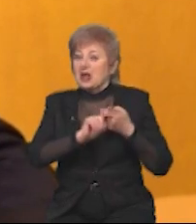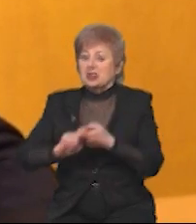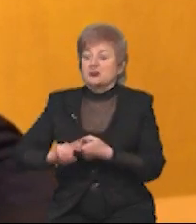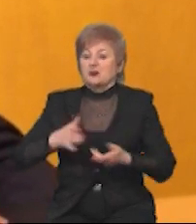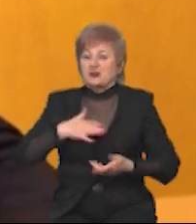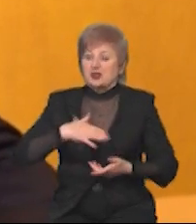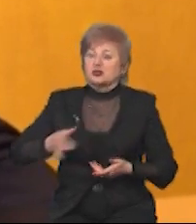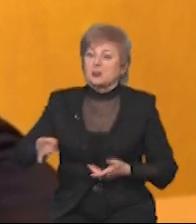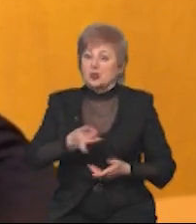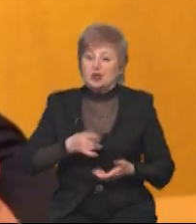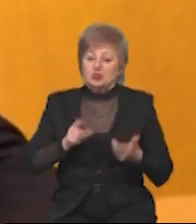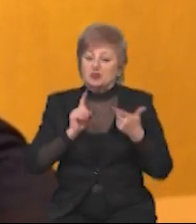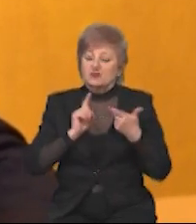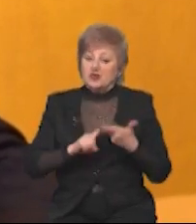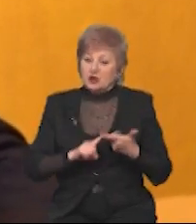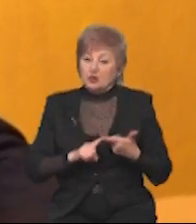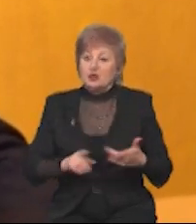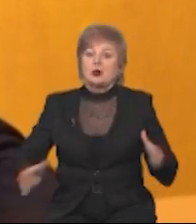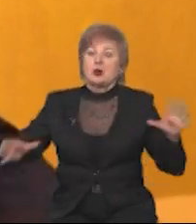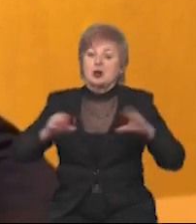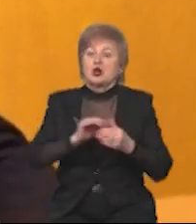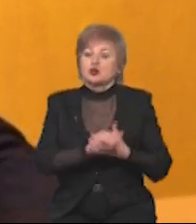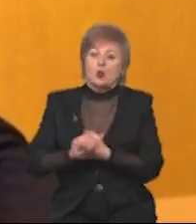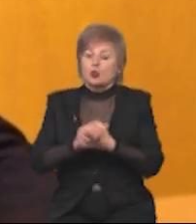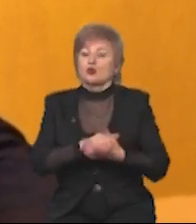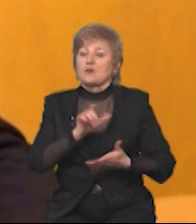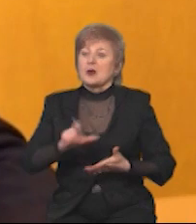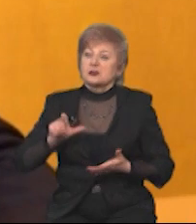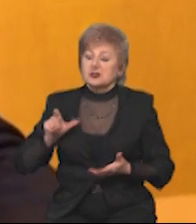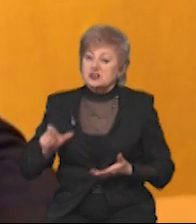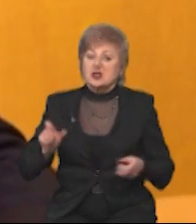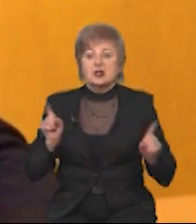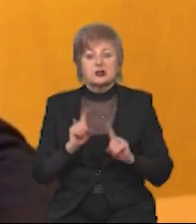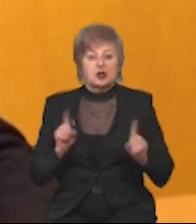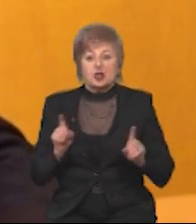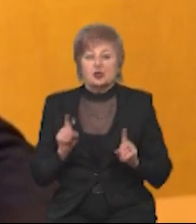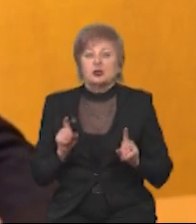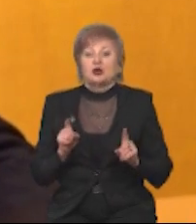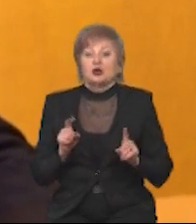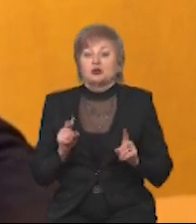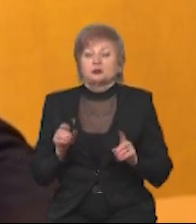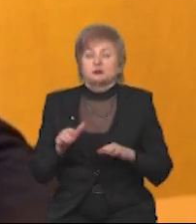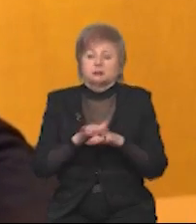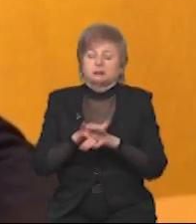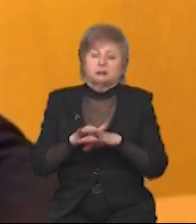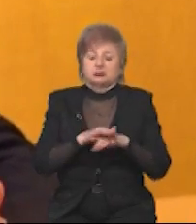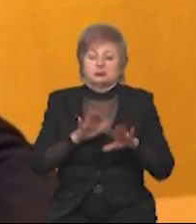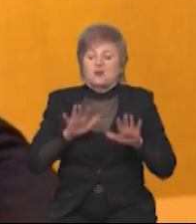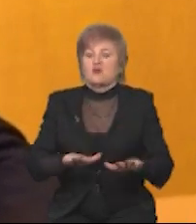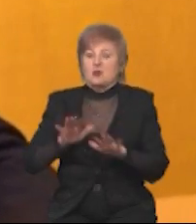районі. По-друге, згуртувати населення, щоб не скупчувалися в